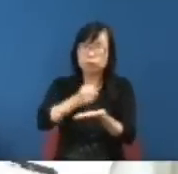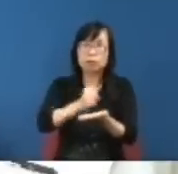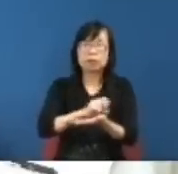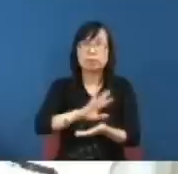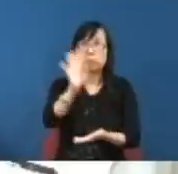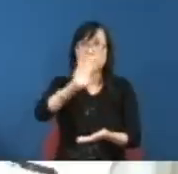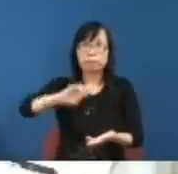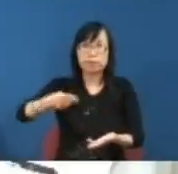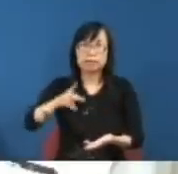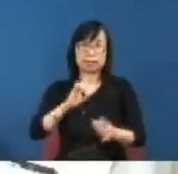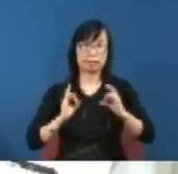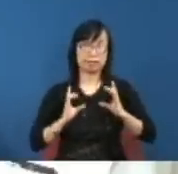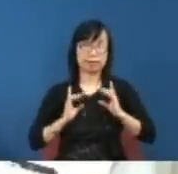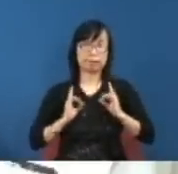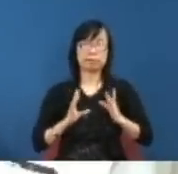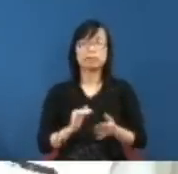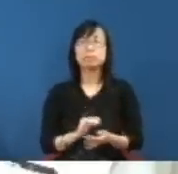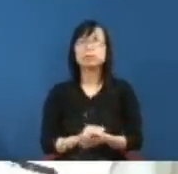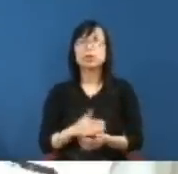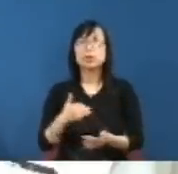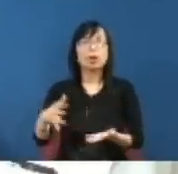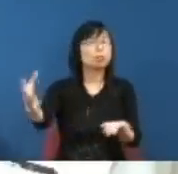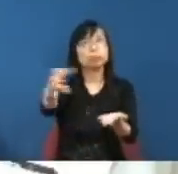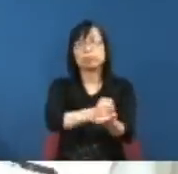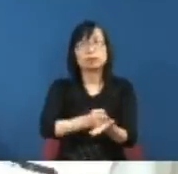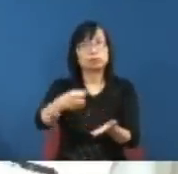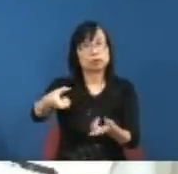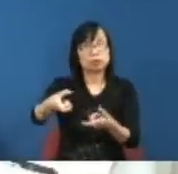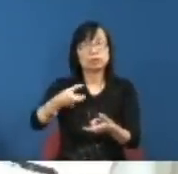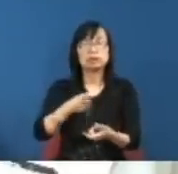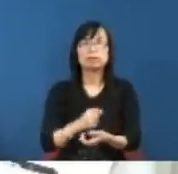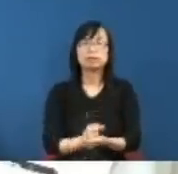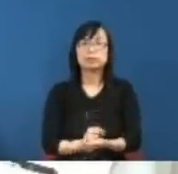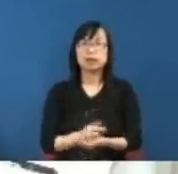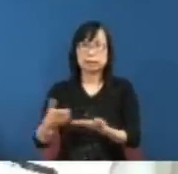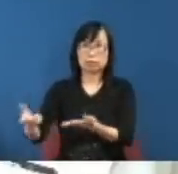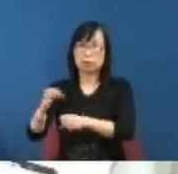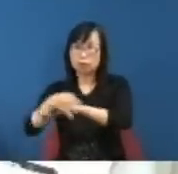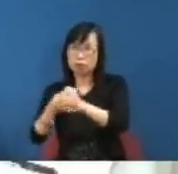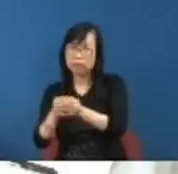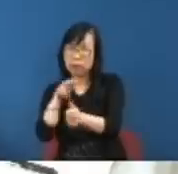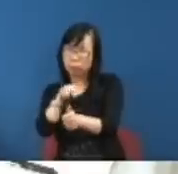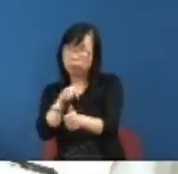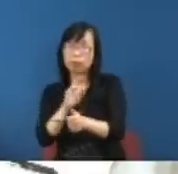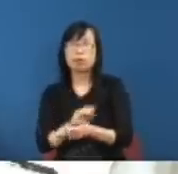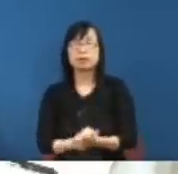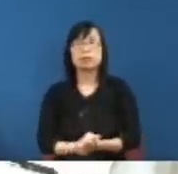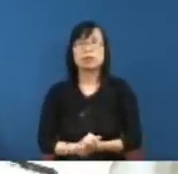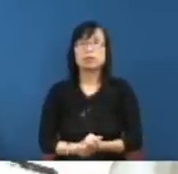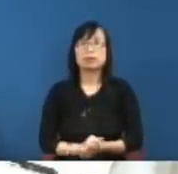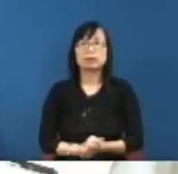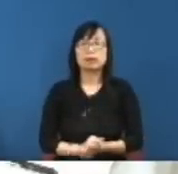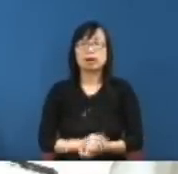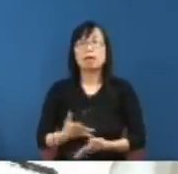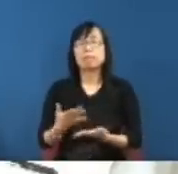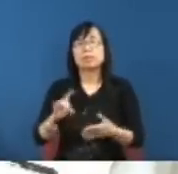係變成咗私人去掠奪財富嘅手段，係由呢個國家去管。佢又將樣嘢冇曬，然後咧將佢